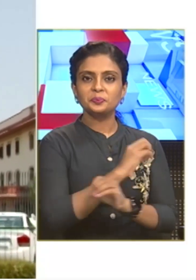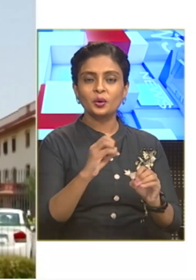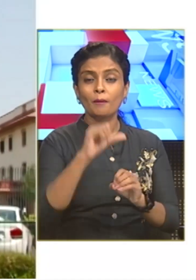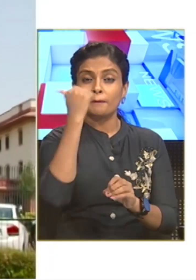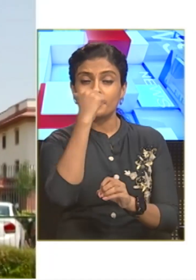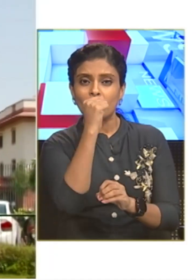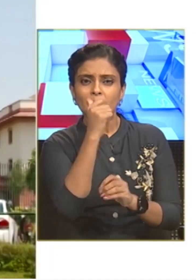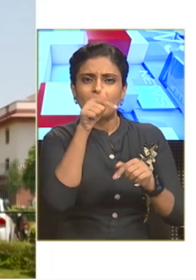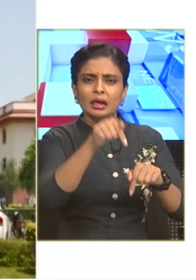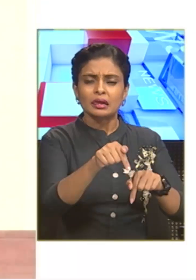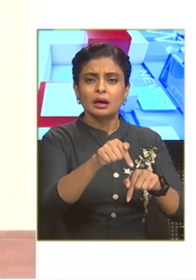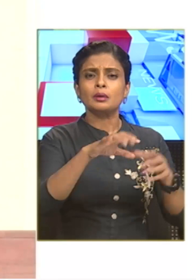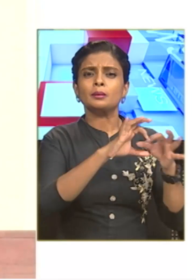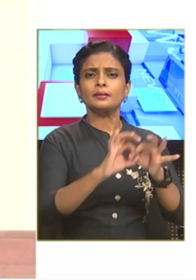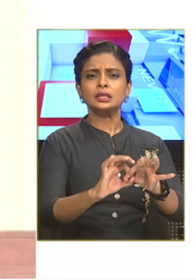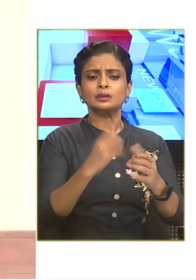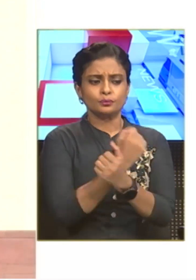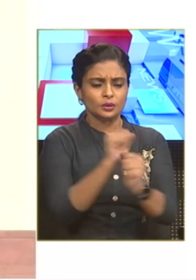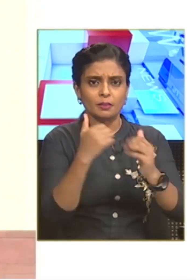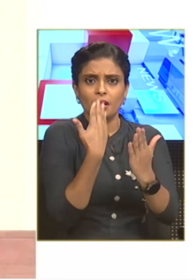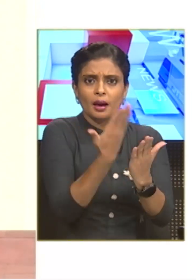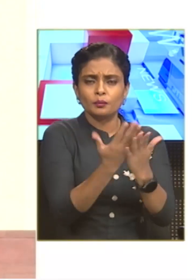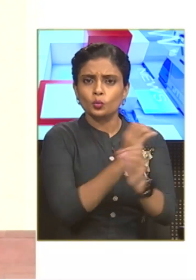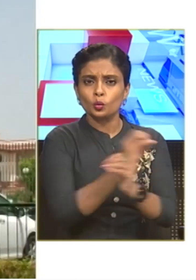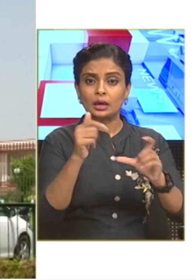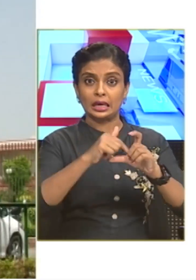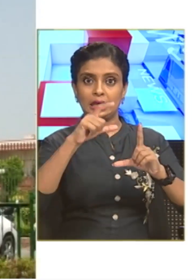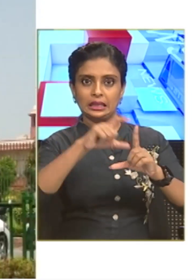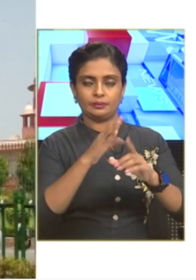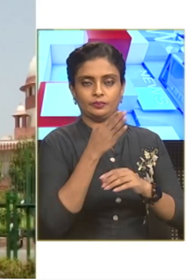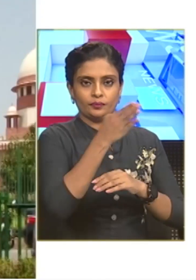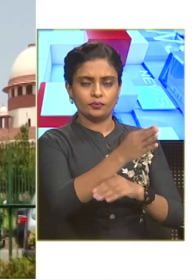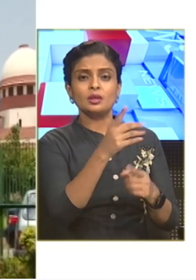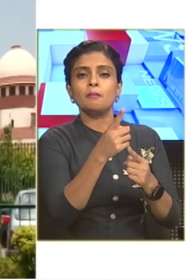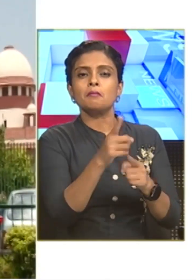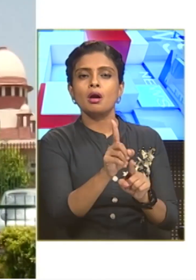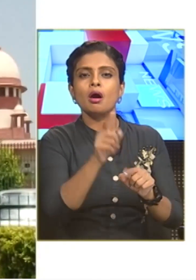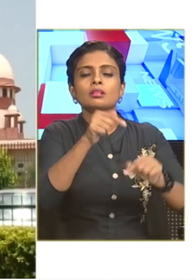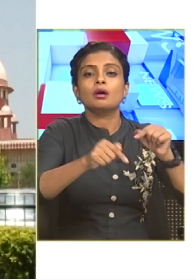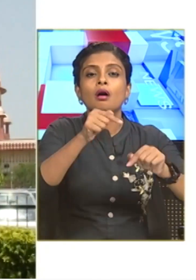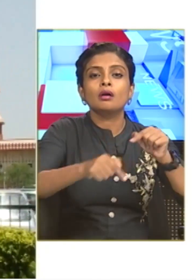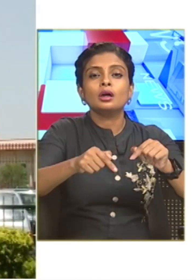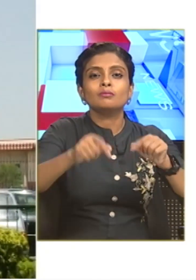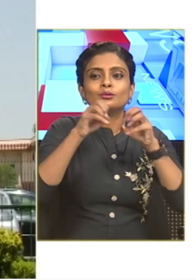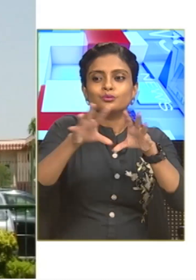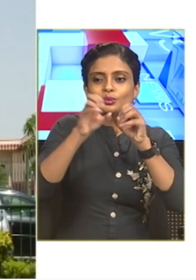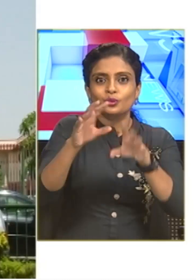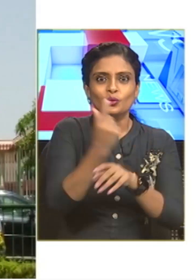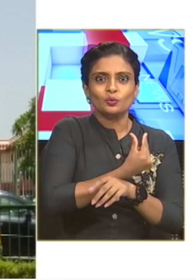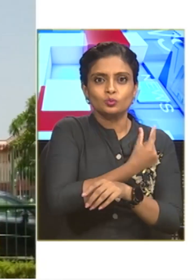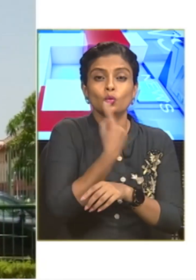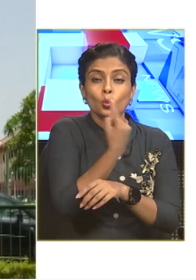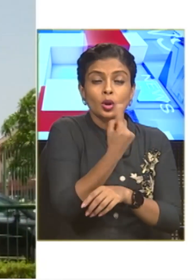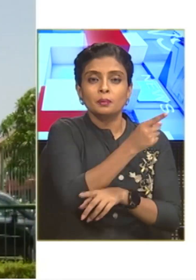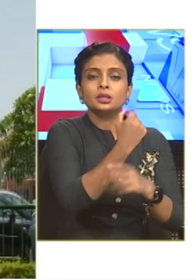ഇഡി അറസ്റ്റ് ചോദ്യം ചെയ്തായിരുന്നു കേജരിവാൾ കോടതിയെ സമീപിച്ചത് എന്നാൽ തെരഞ്ഞെടുപ്പ് പ്രചരണം നടത്താൻ മാത്രം കേജരിവാളിന് ജാമ്യം